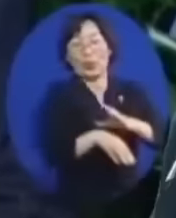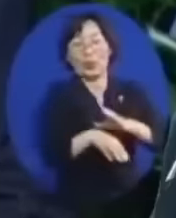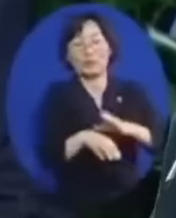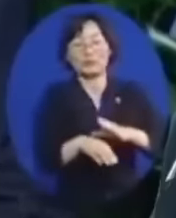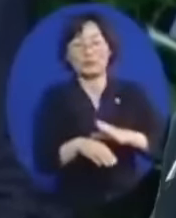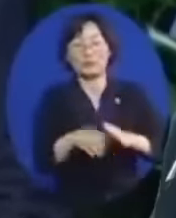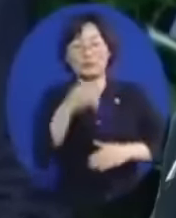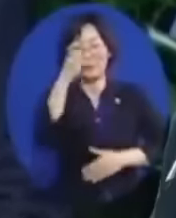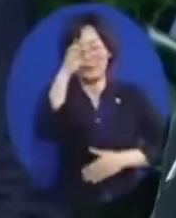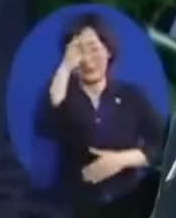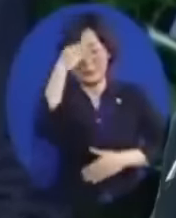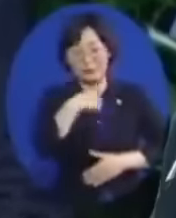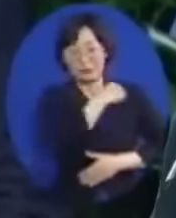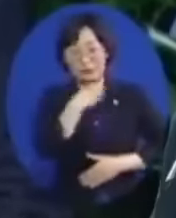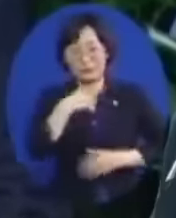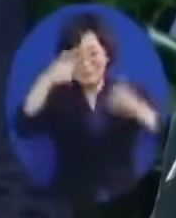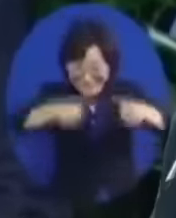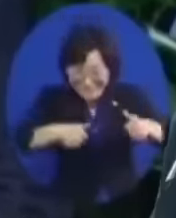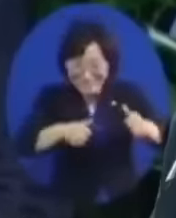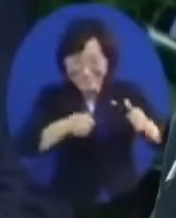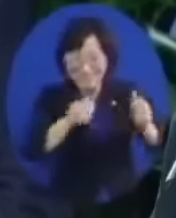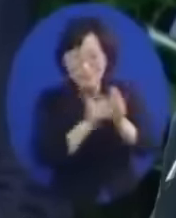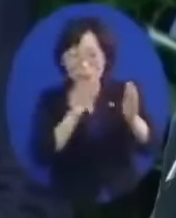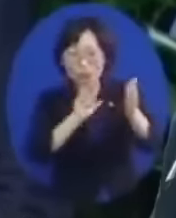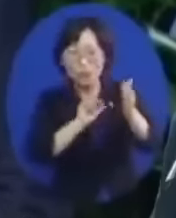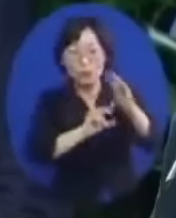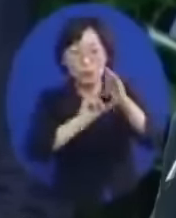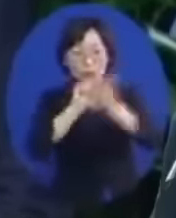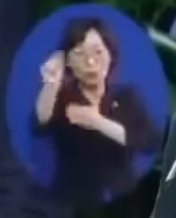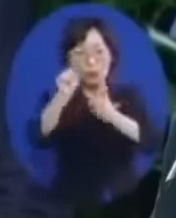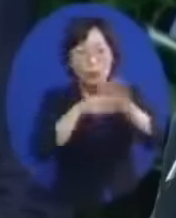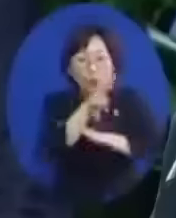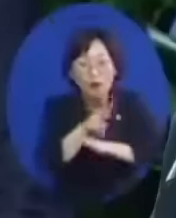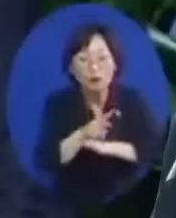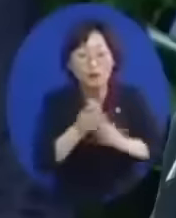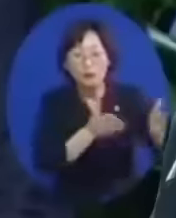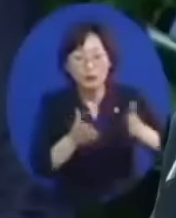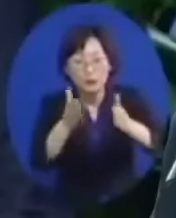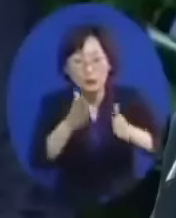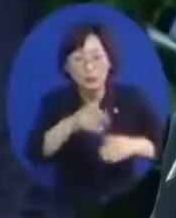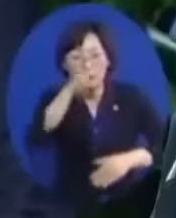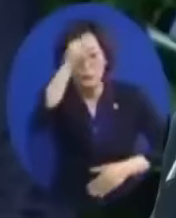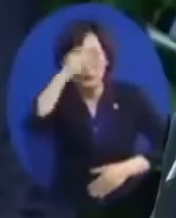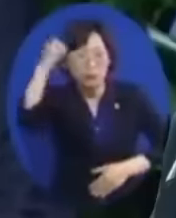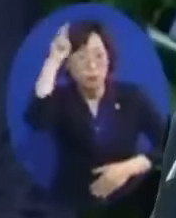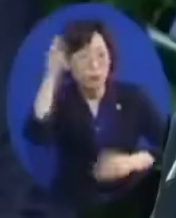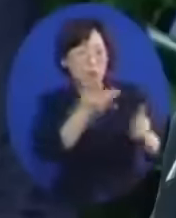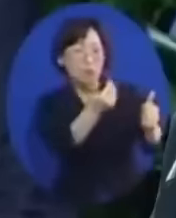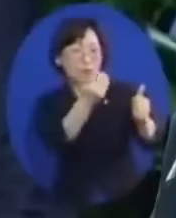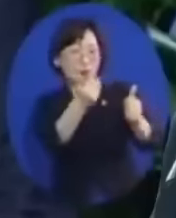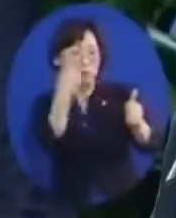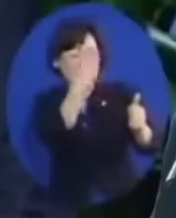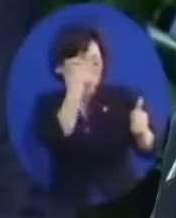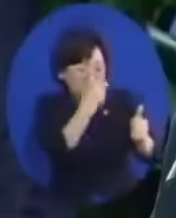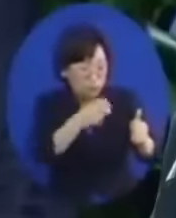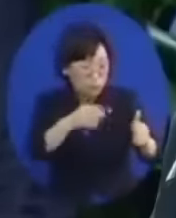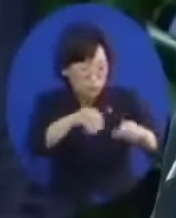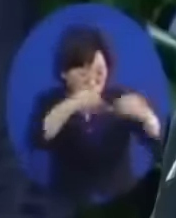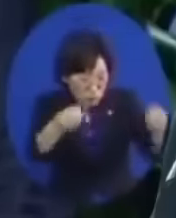신부에게 인사도 안 하고 달아났습니다. 길거리에 걸어가다가 경찰에게 불심신문을 받으니 경찰관이 그 짐을